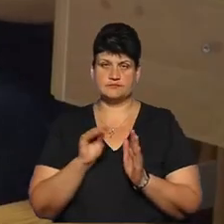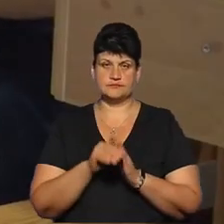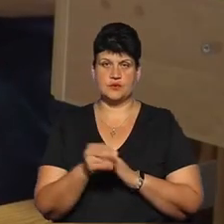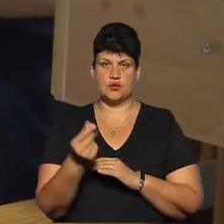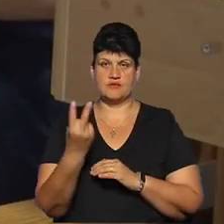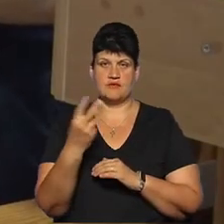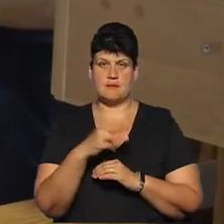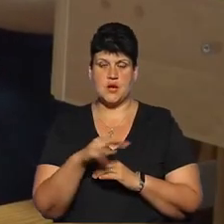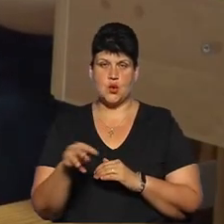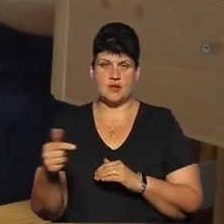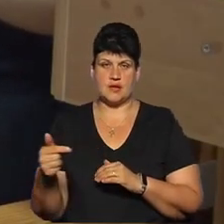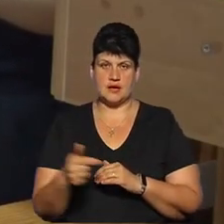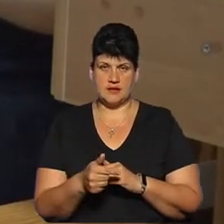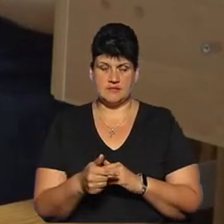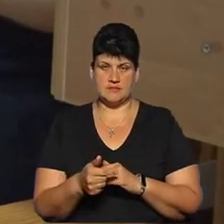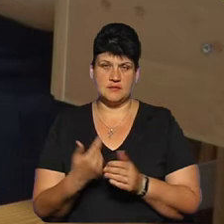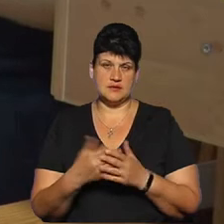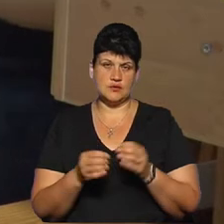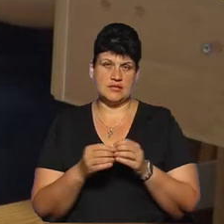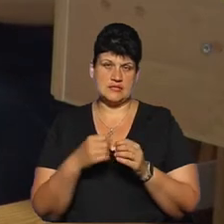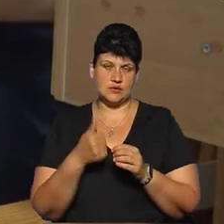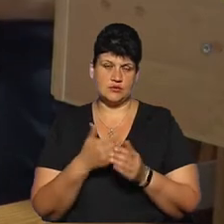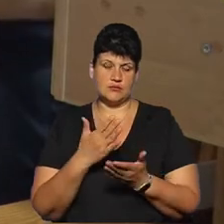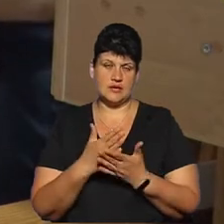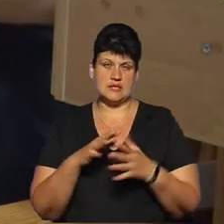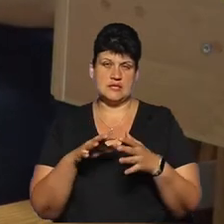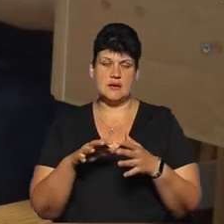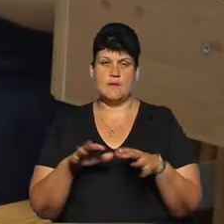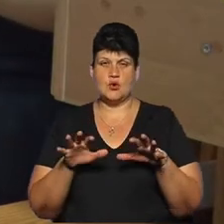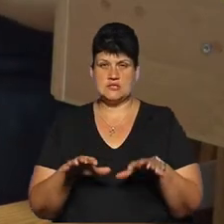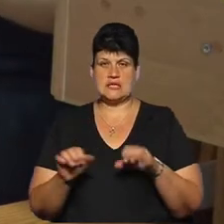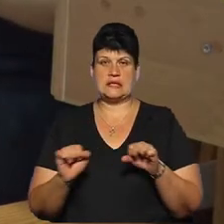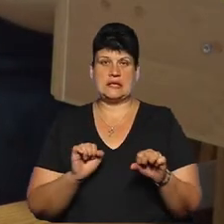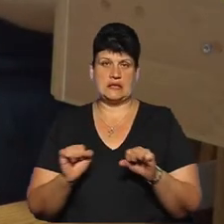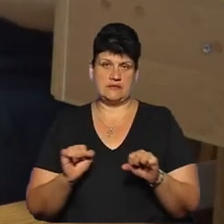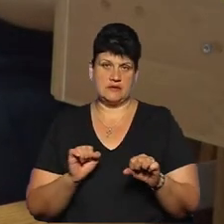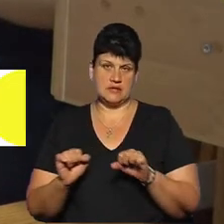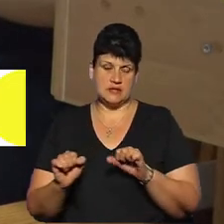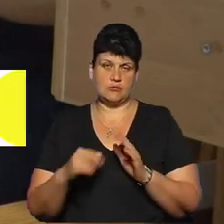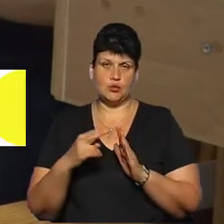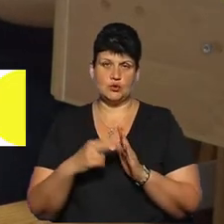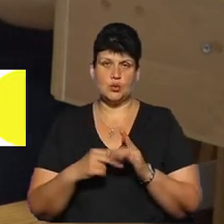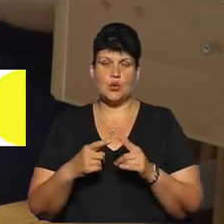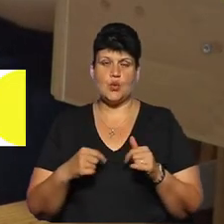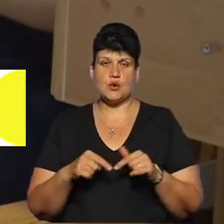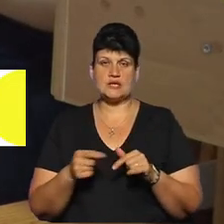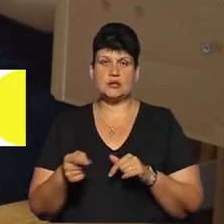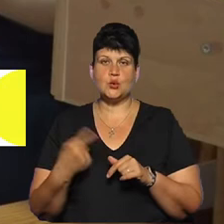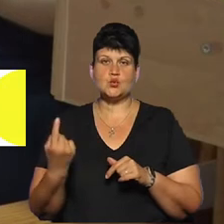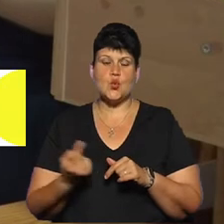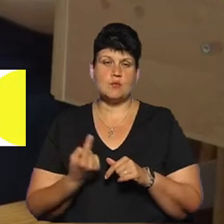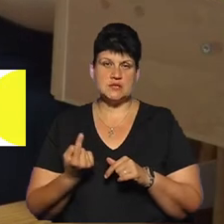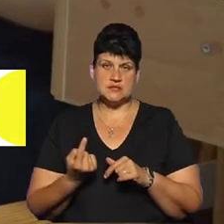Підозрюваний приблизно 10 років обіймає посади, в тому числі керівні посади в податкових органах Тернопільської області. На даний